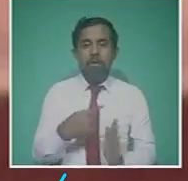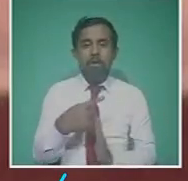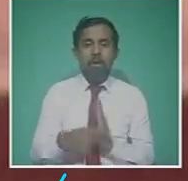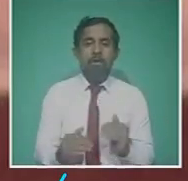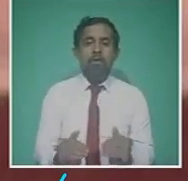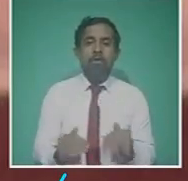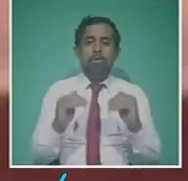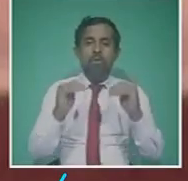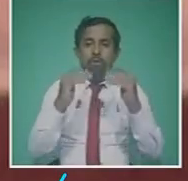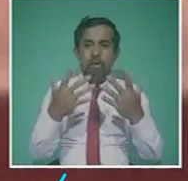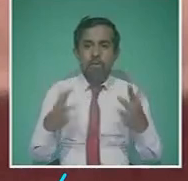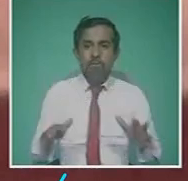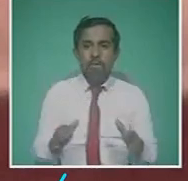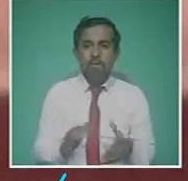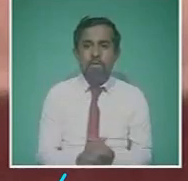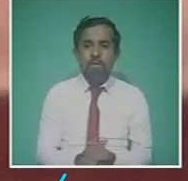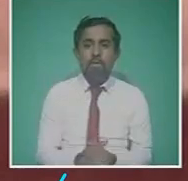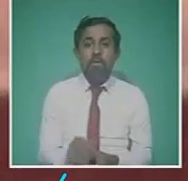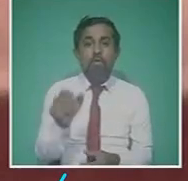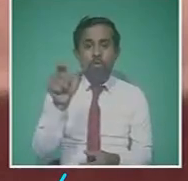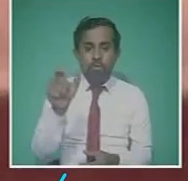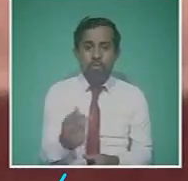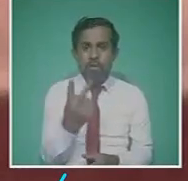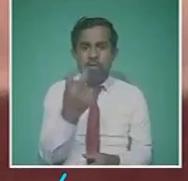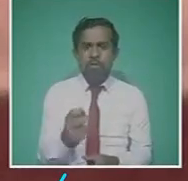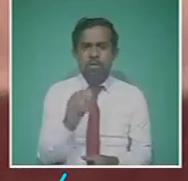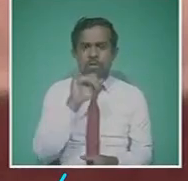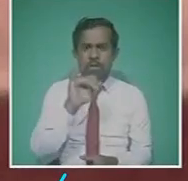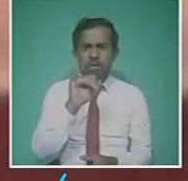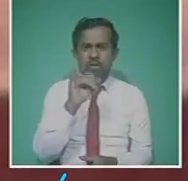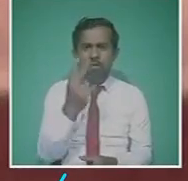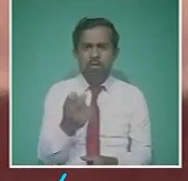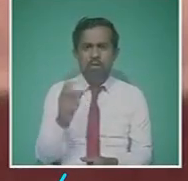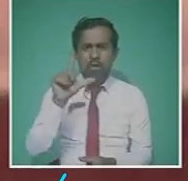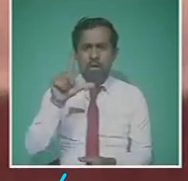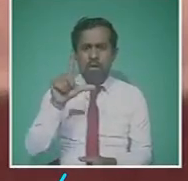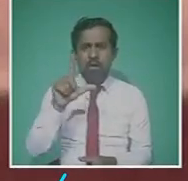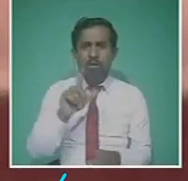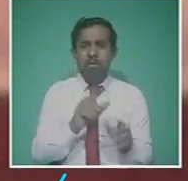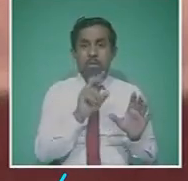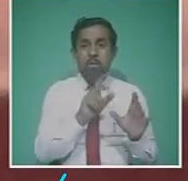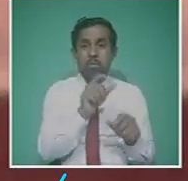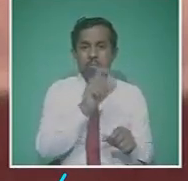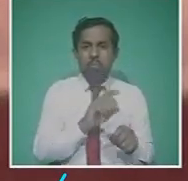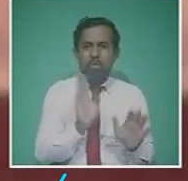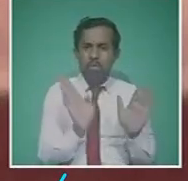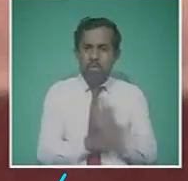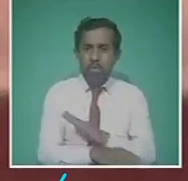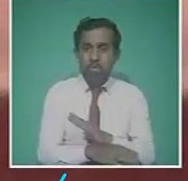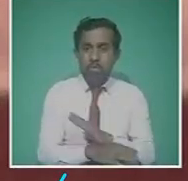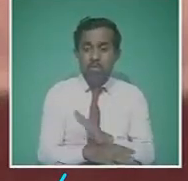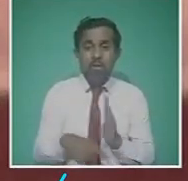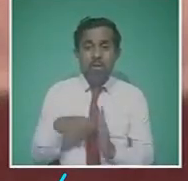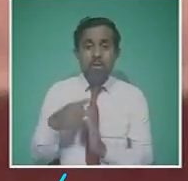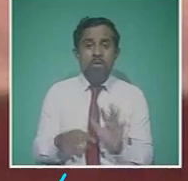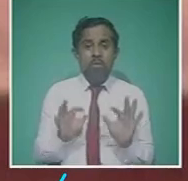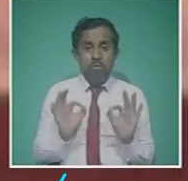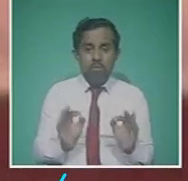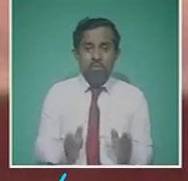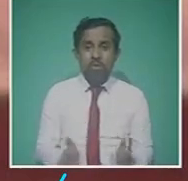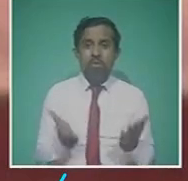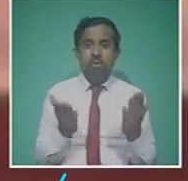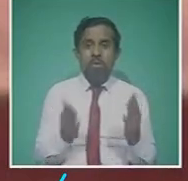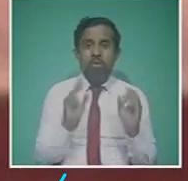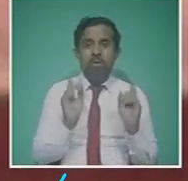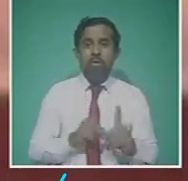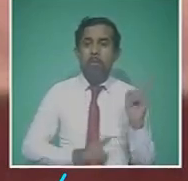සංවර්ධනය කරගෙන ආවා හැබැයි ඔබතුමාලා 2006-07 වෙද්දී එතුමාම අතෑරලා මොකද එතුමා මේ රට හරියට ගෙනියනවා